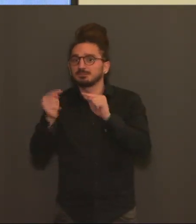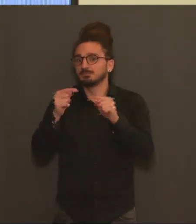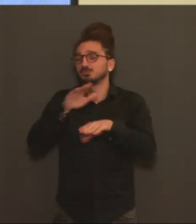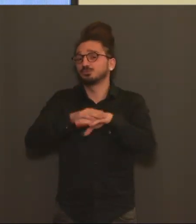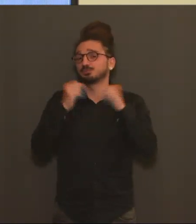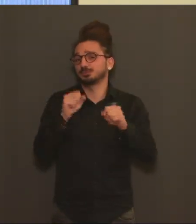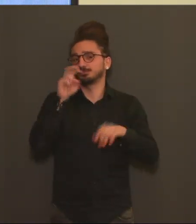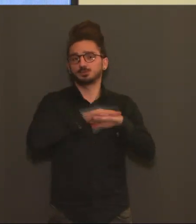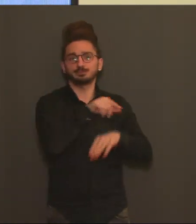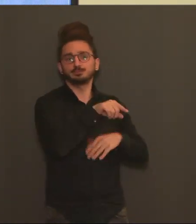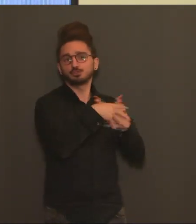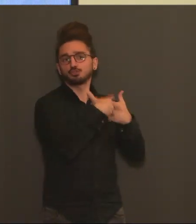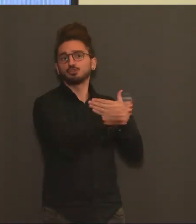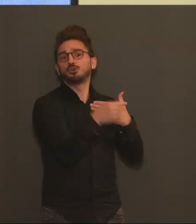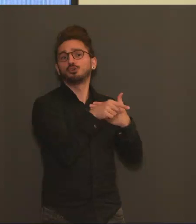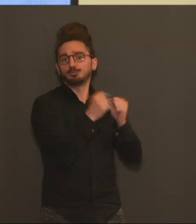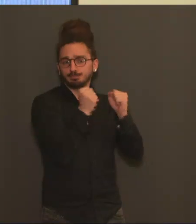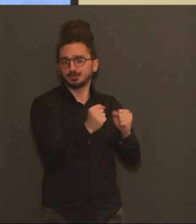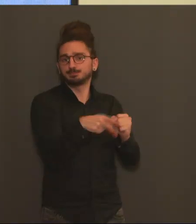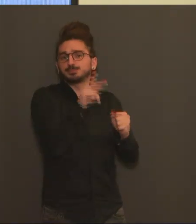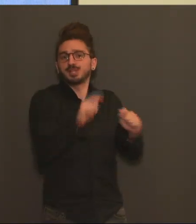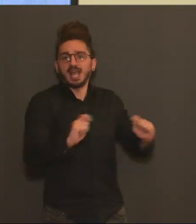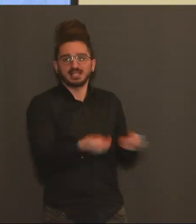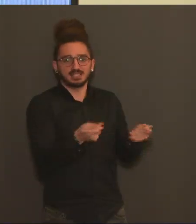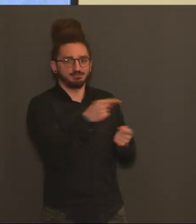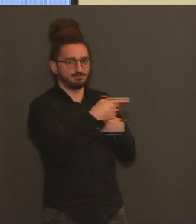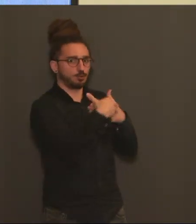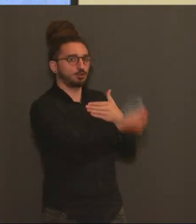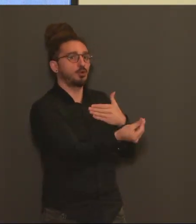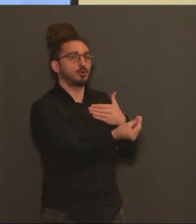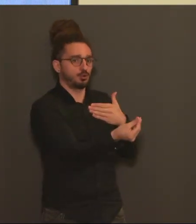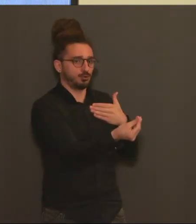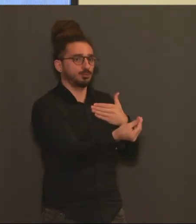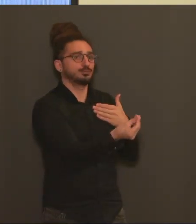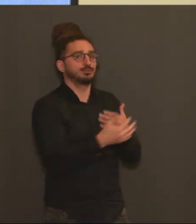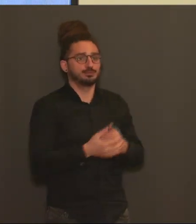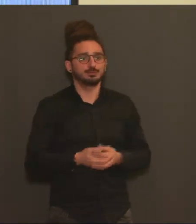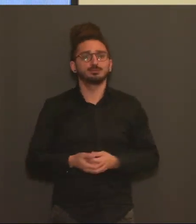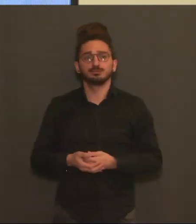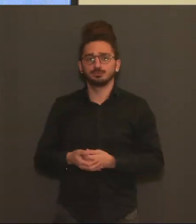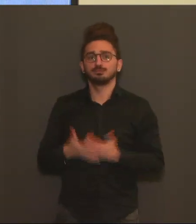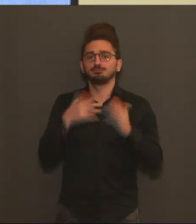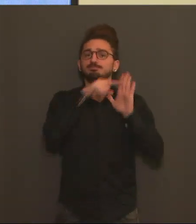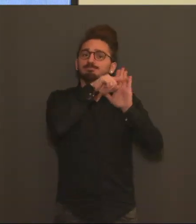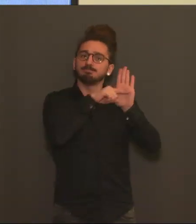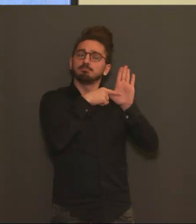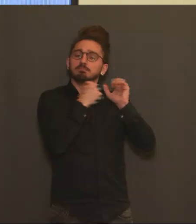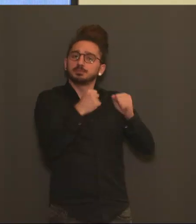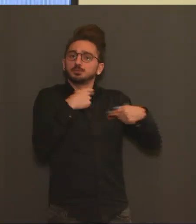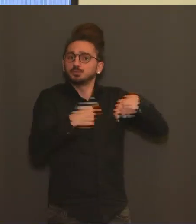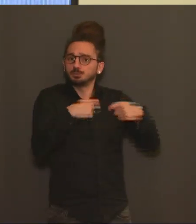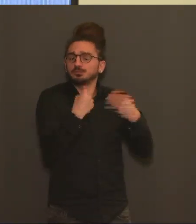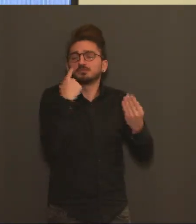l'extension des activités en plein air. Il est clair, ce serait presque évident qu'en plein air,